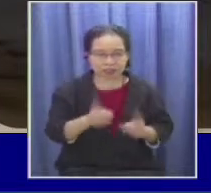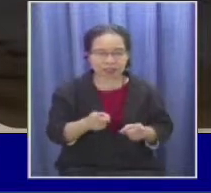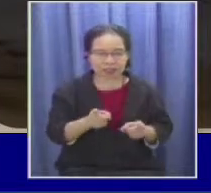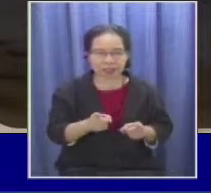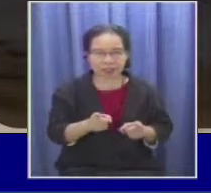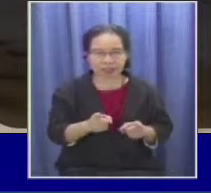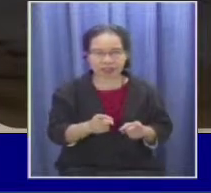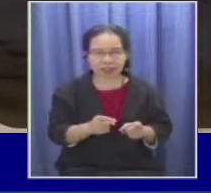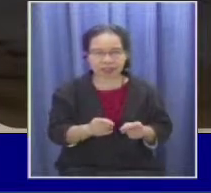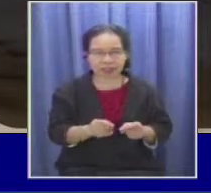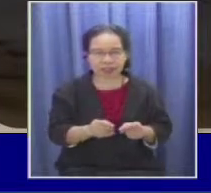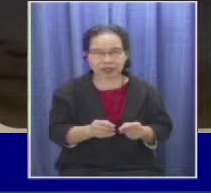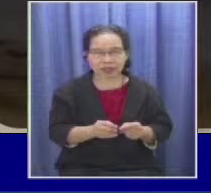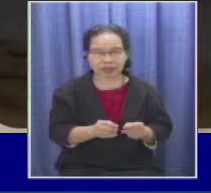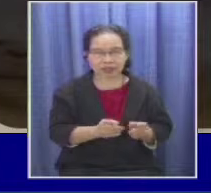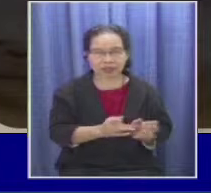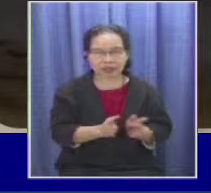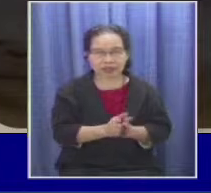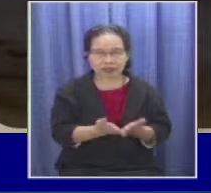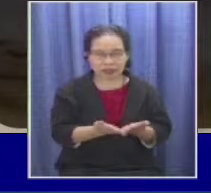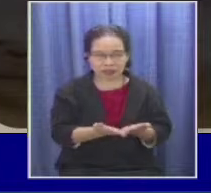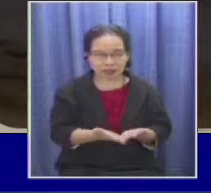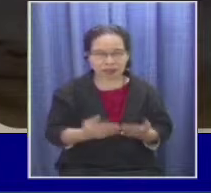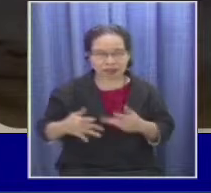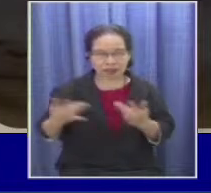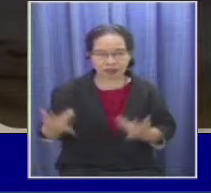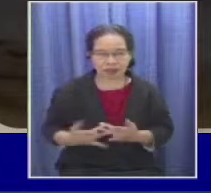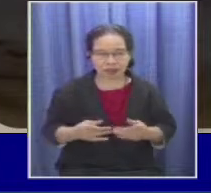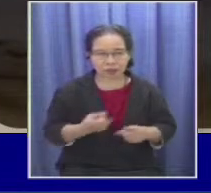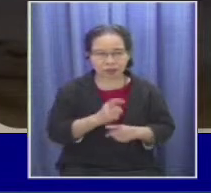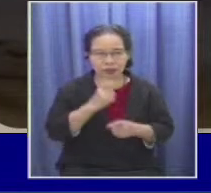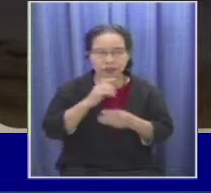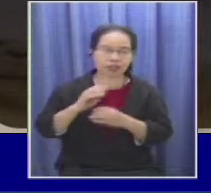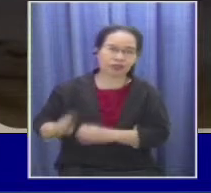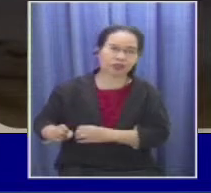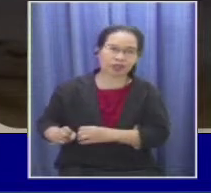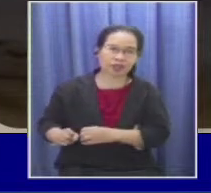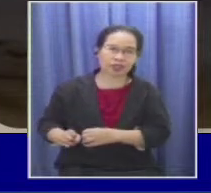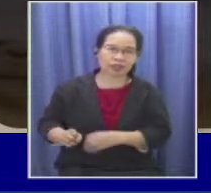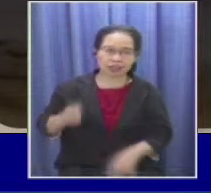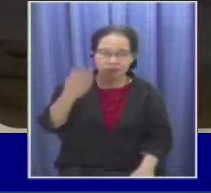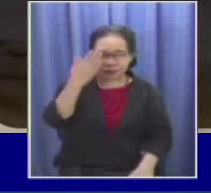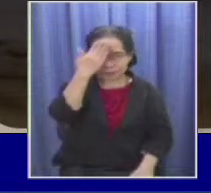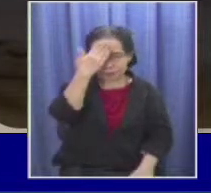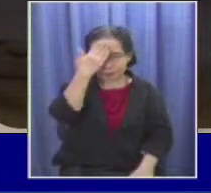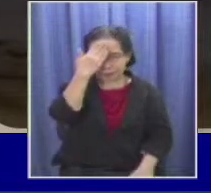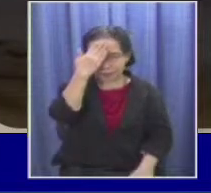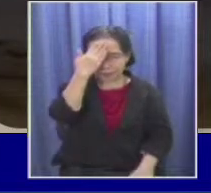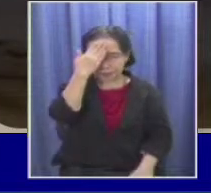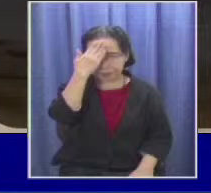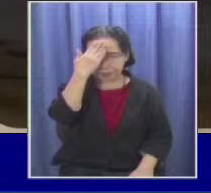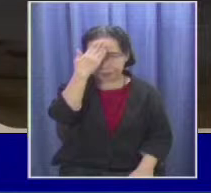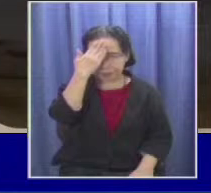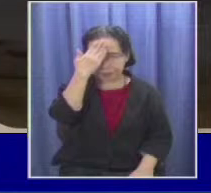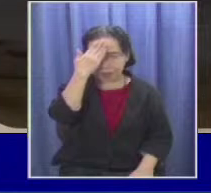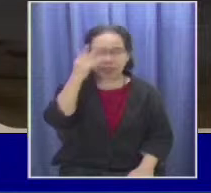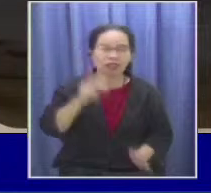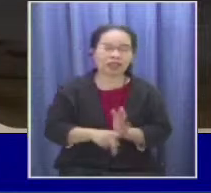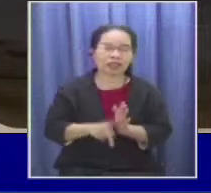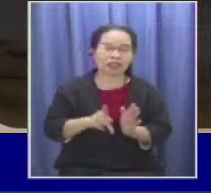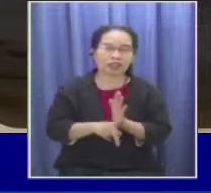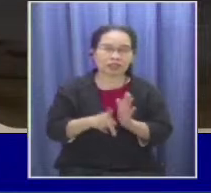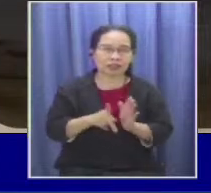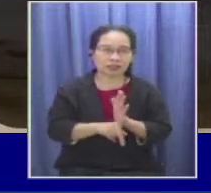wɔn yɛ ne Twerɛ Kronkron ma no yi ɔsɛ na akoma mu na adwene